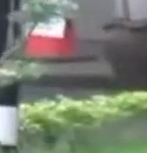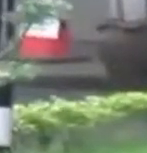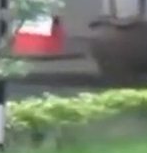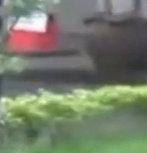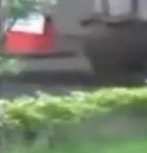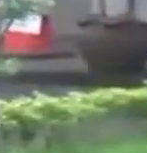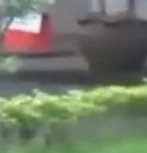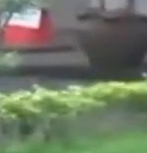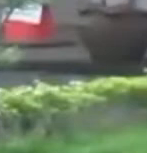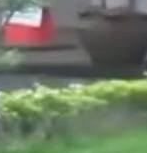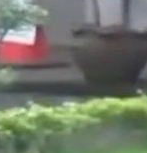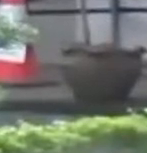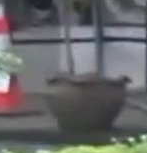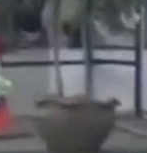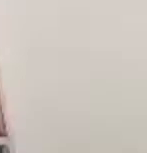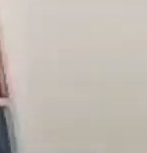lantai 2.